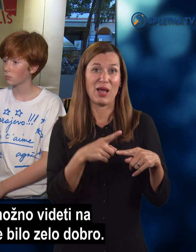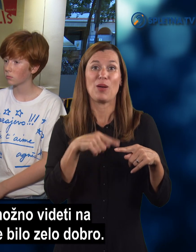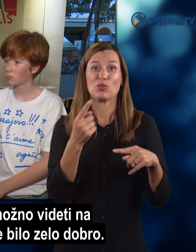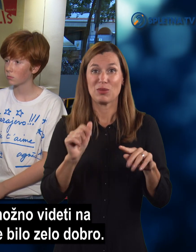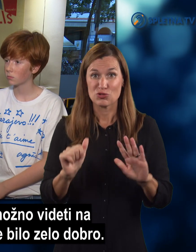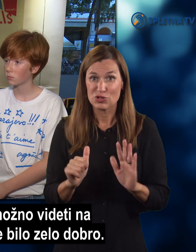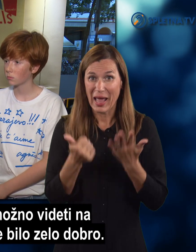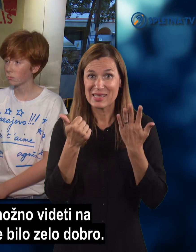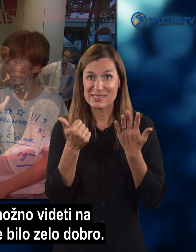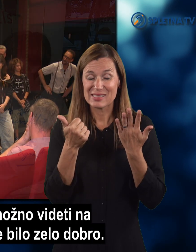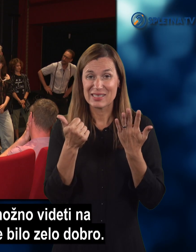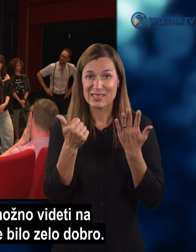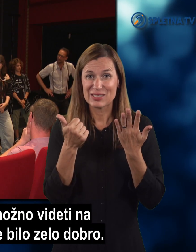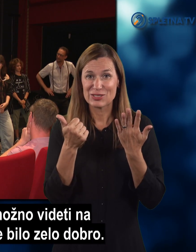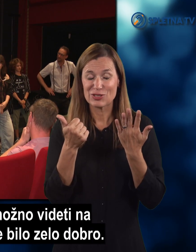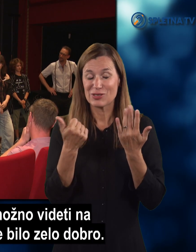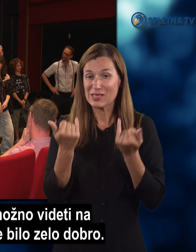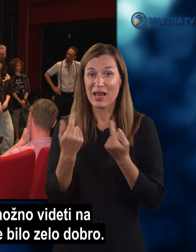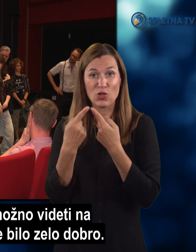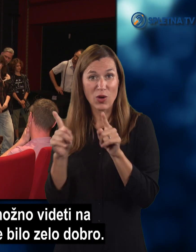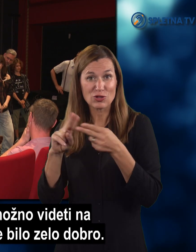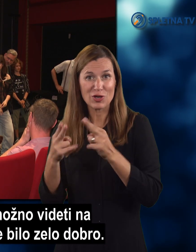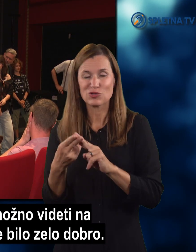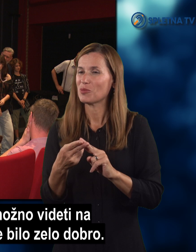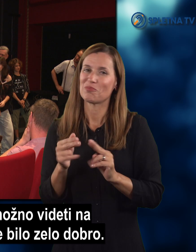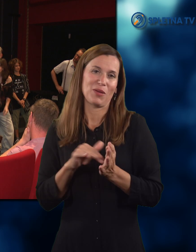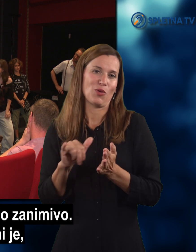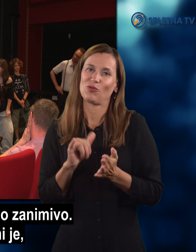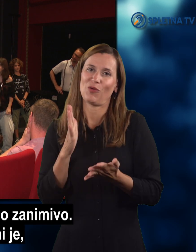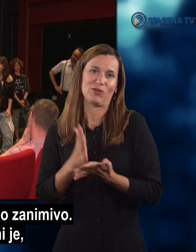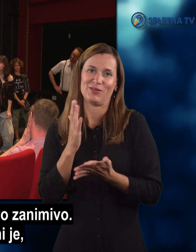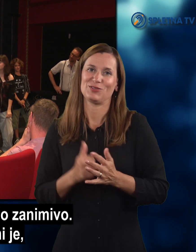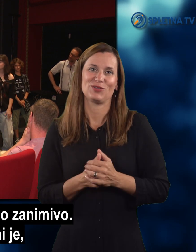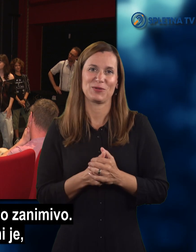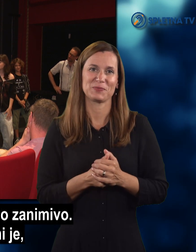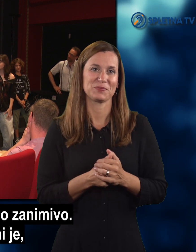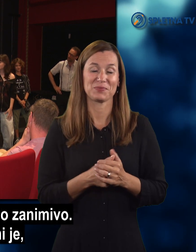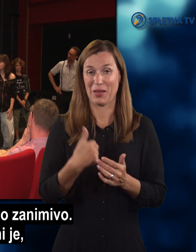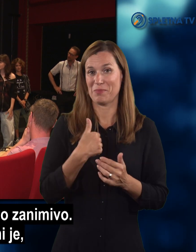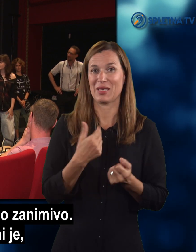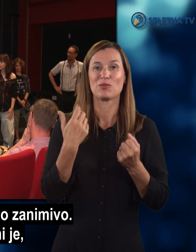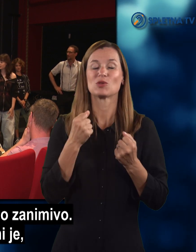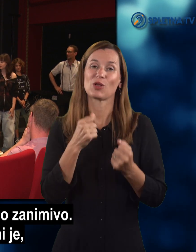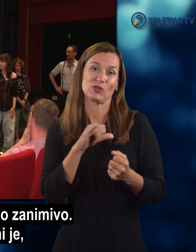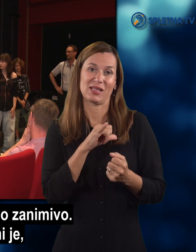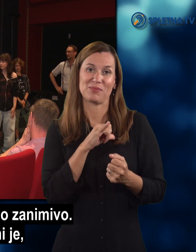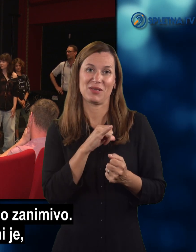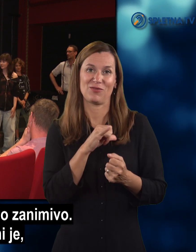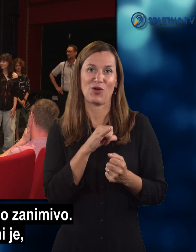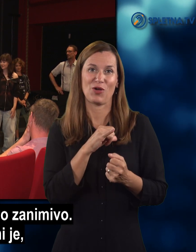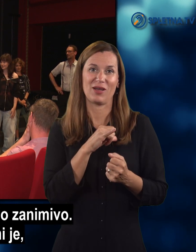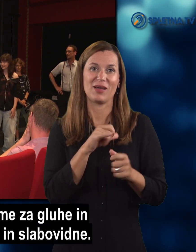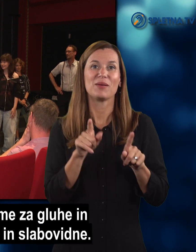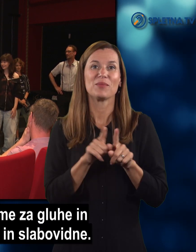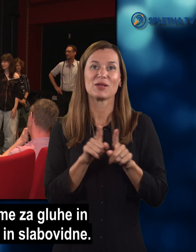pol ga je bilo 6. videti tako na drugačen način in je bilo ful dobro. Meni je bilo zelo zanimiv, pa tudi ful